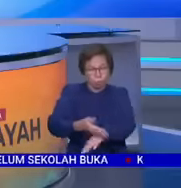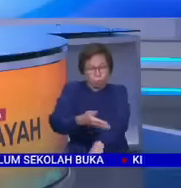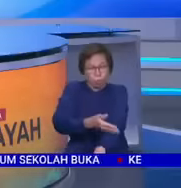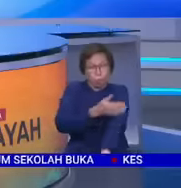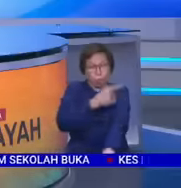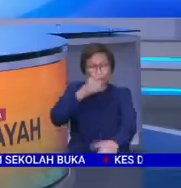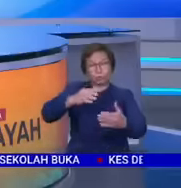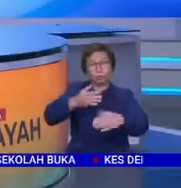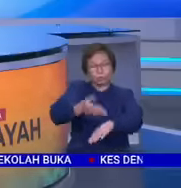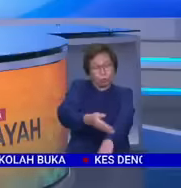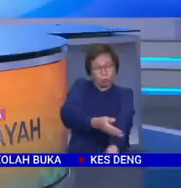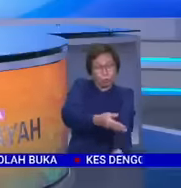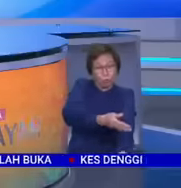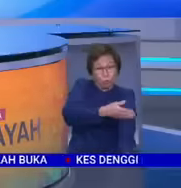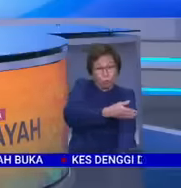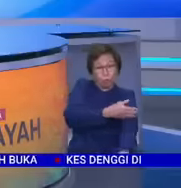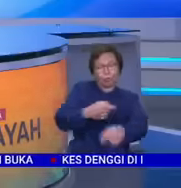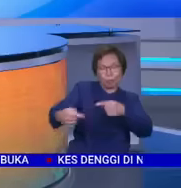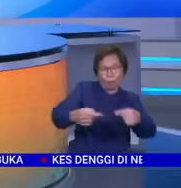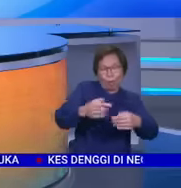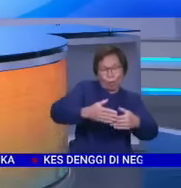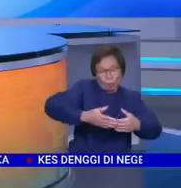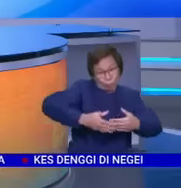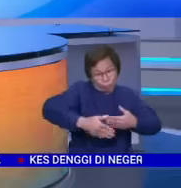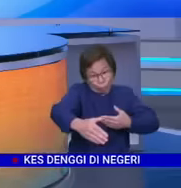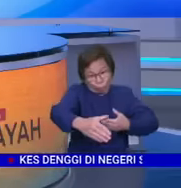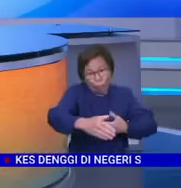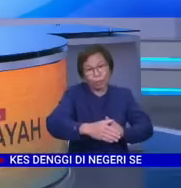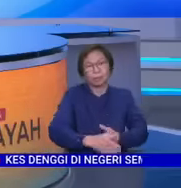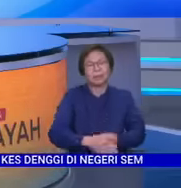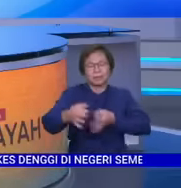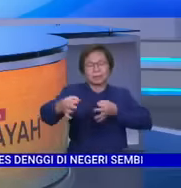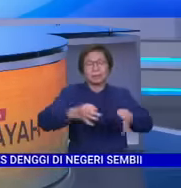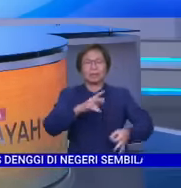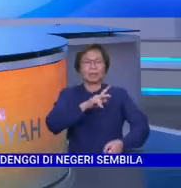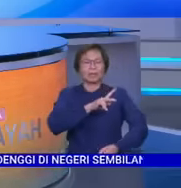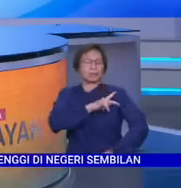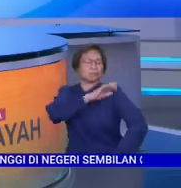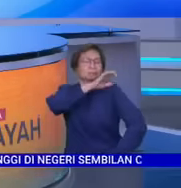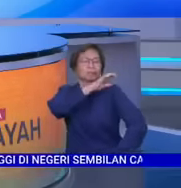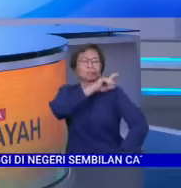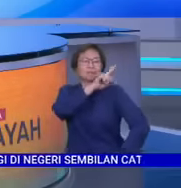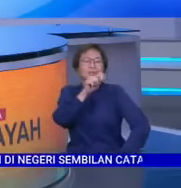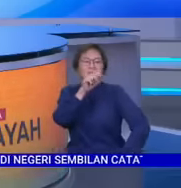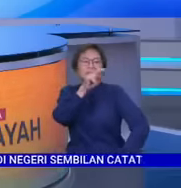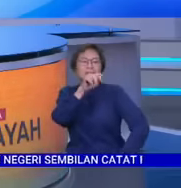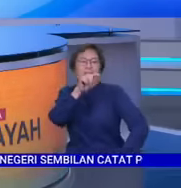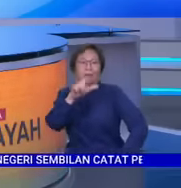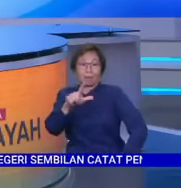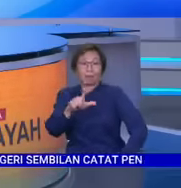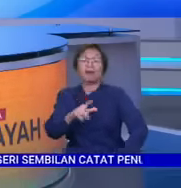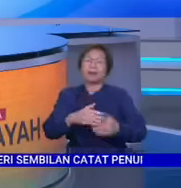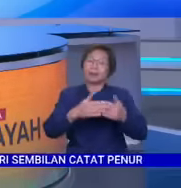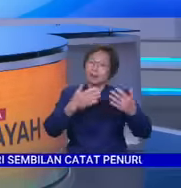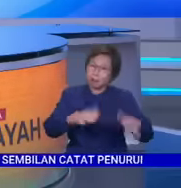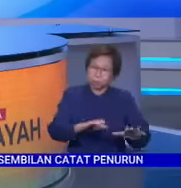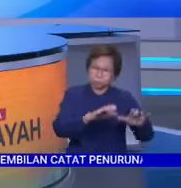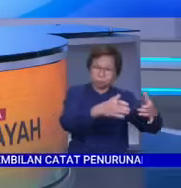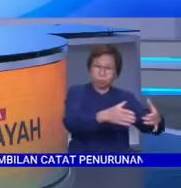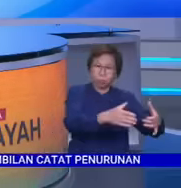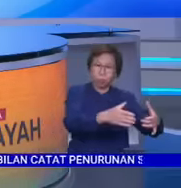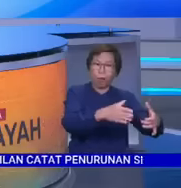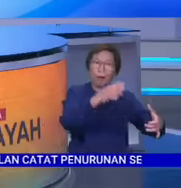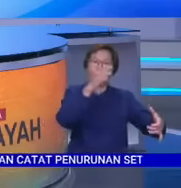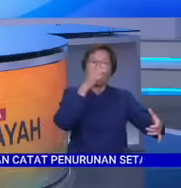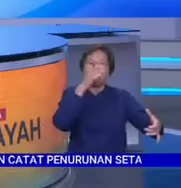dalam usaha memperbaiki prestasi Pada perlawanan seterusnya demikian jelas ketua jurulatih nya Zainal Abidin Hasan sepas kuat